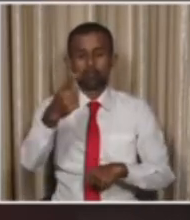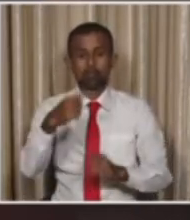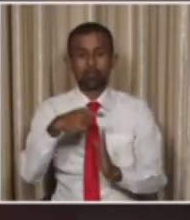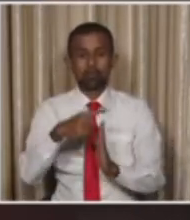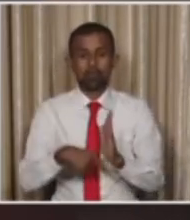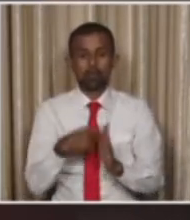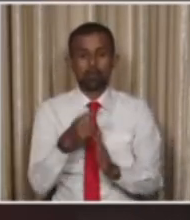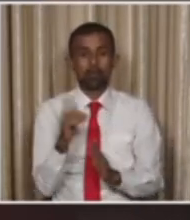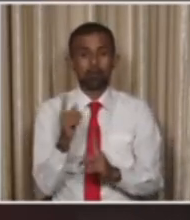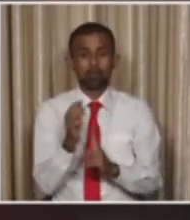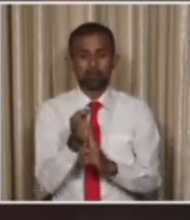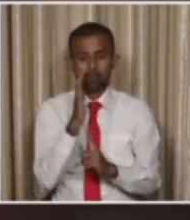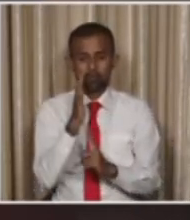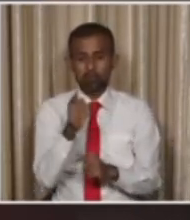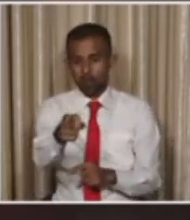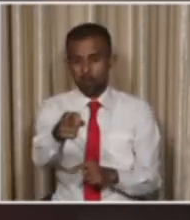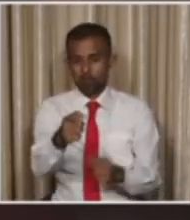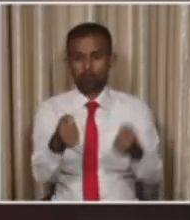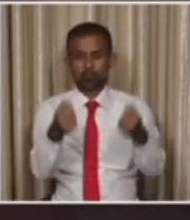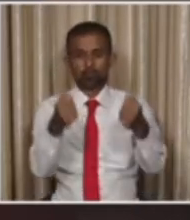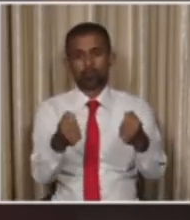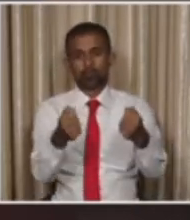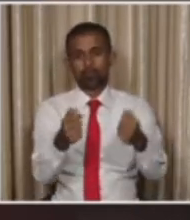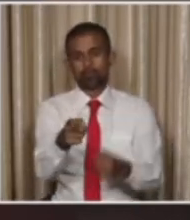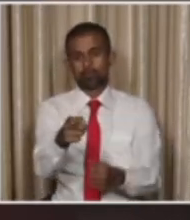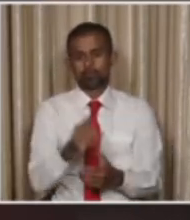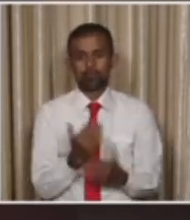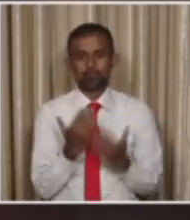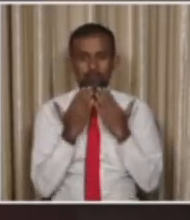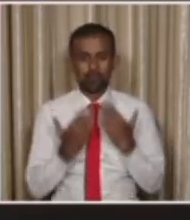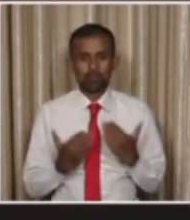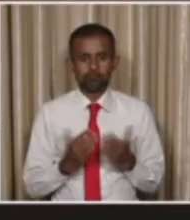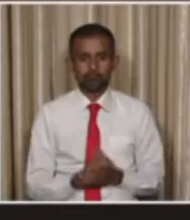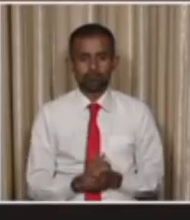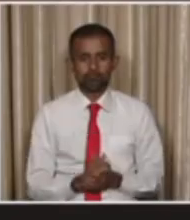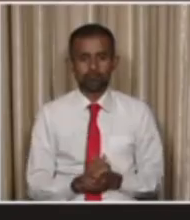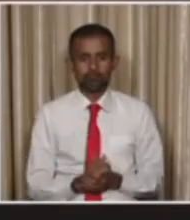විධායක ජනාධිපතිවරයා විදිහට අන්නර පුටුවේතුමා වාඩි වෙලා ඉඳී. බොහොම ස්තුතියි. පාවිච්චි දෙකරුම් අන්තිතුමා.